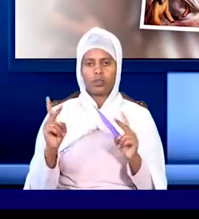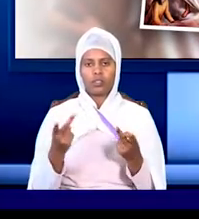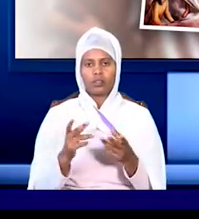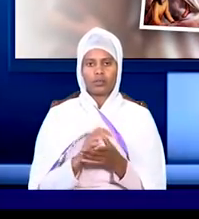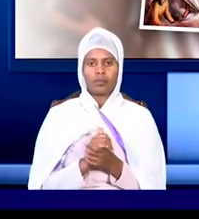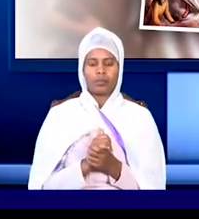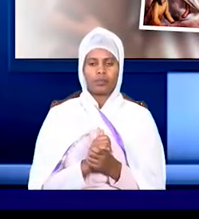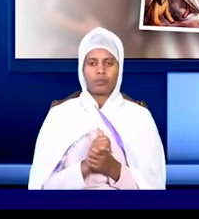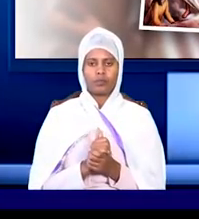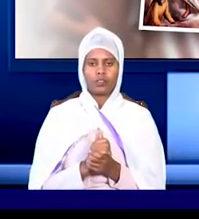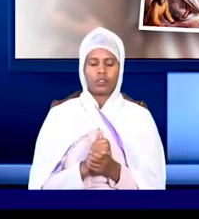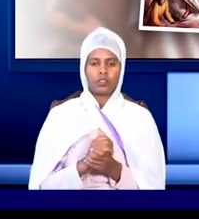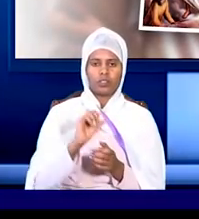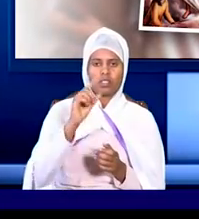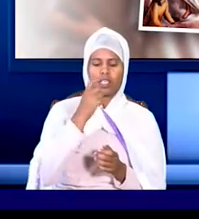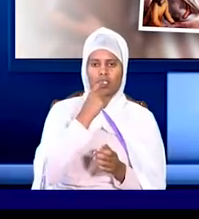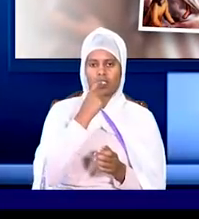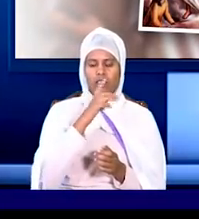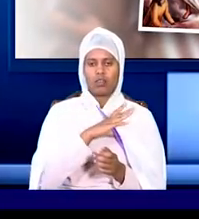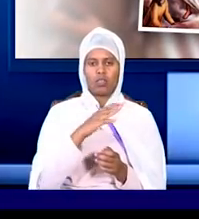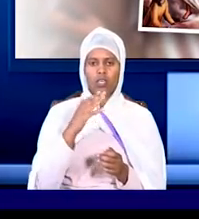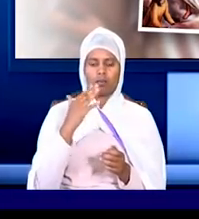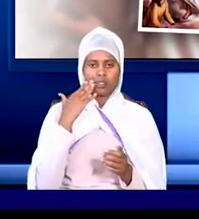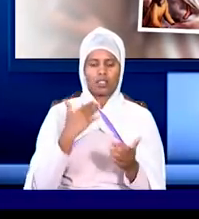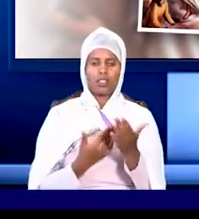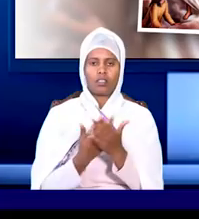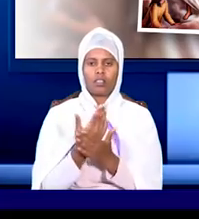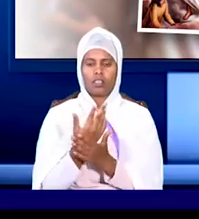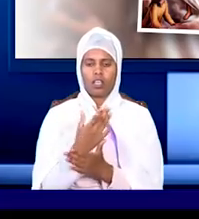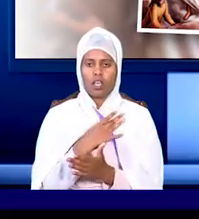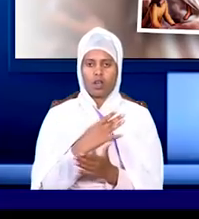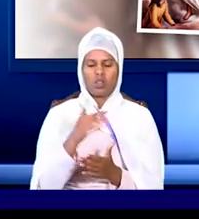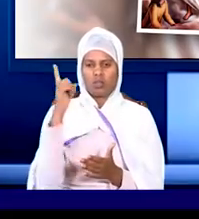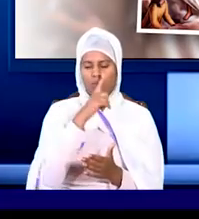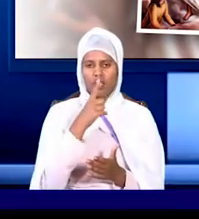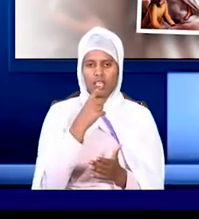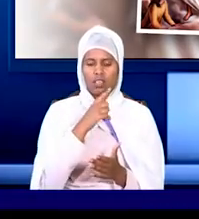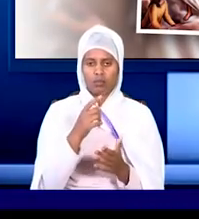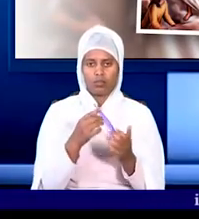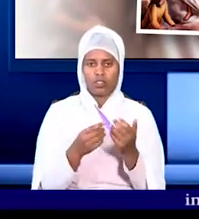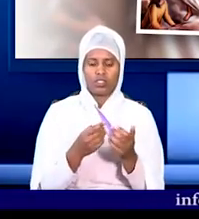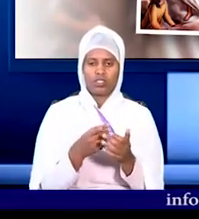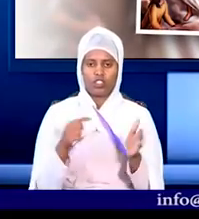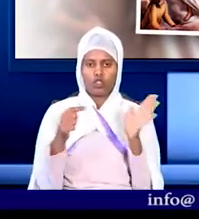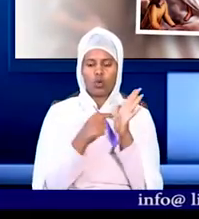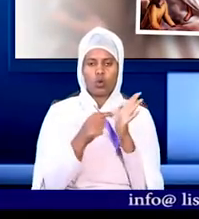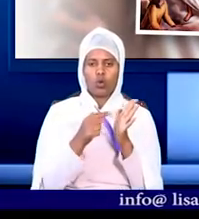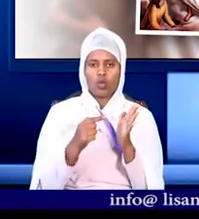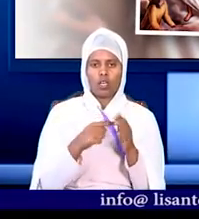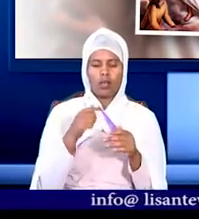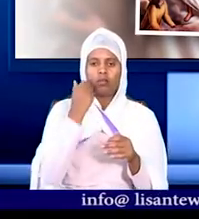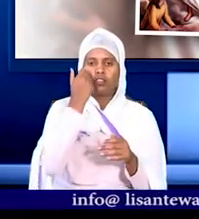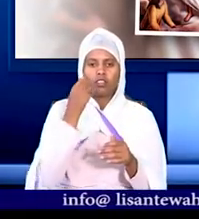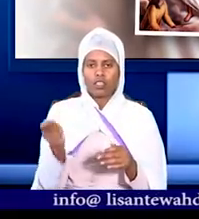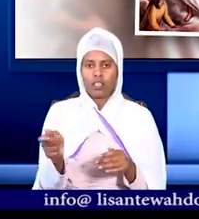ንበላ ወይ ድማ ኳኮይቶ ንበላ ኣብ ግርሃና በቂላ ትፀንሓና እሞ ንቅድም